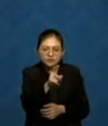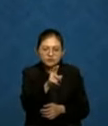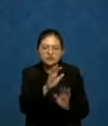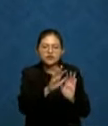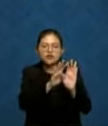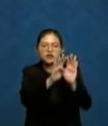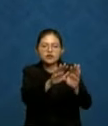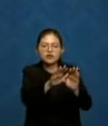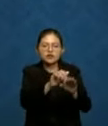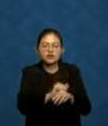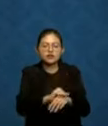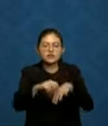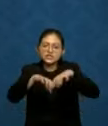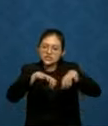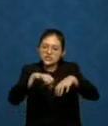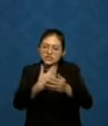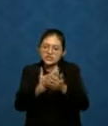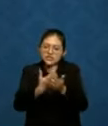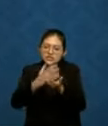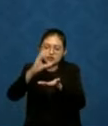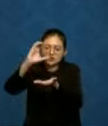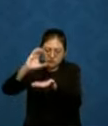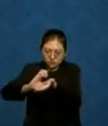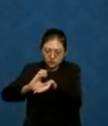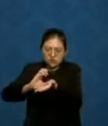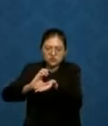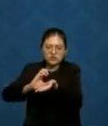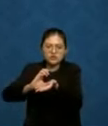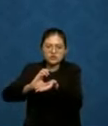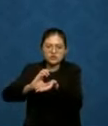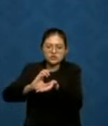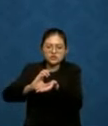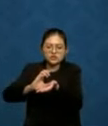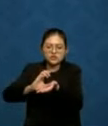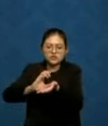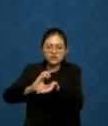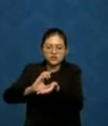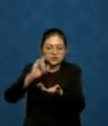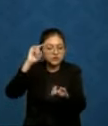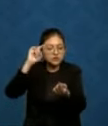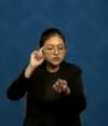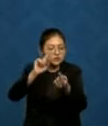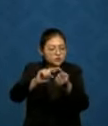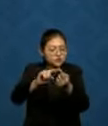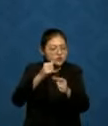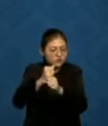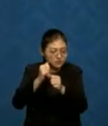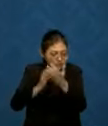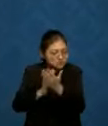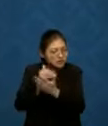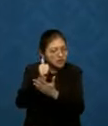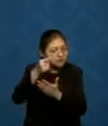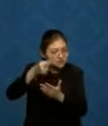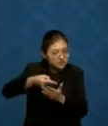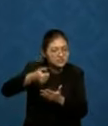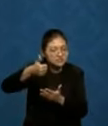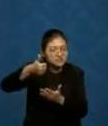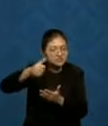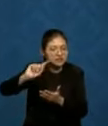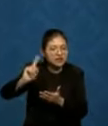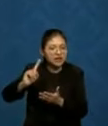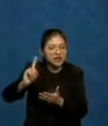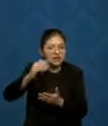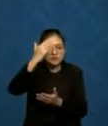ว่าท่านได้บริหารกองทุนนี้ให้สามารถดำเนินการได้ตามวัตถุประสงค์อย่างมีประสิทธิภาพแล้วจริงๆหรือไม่